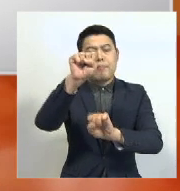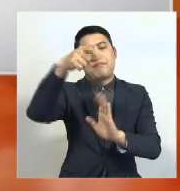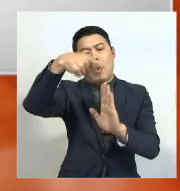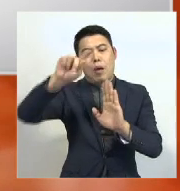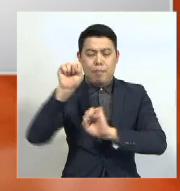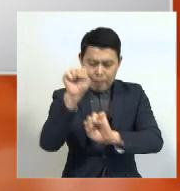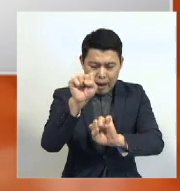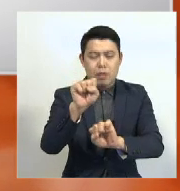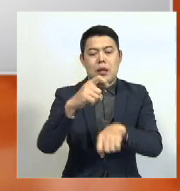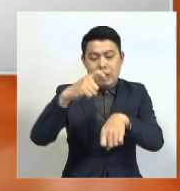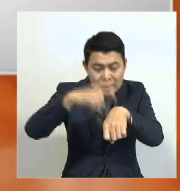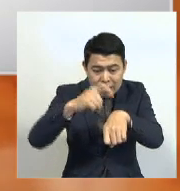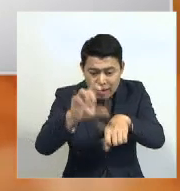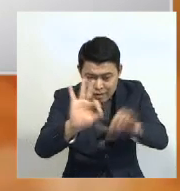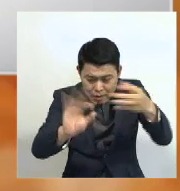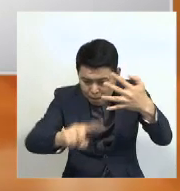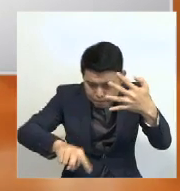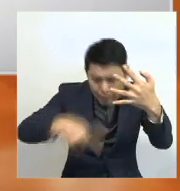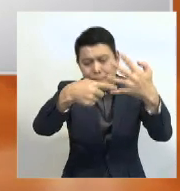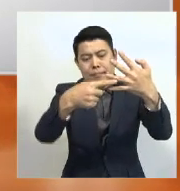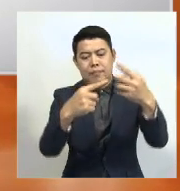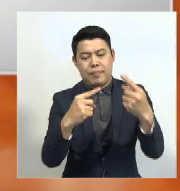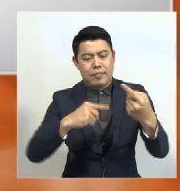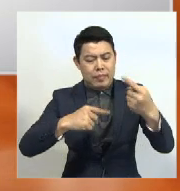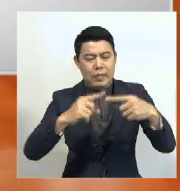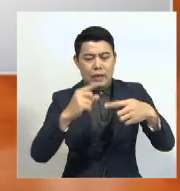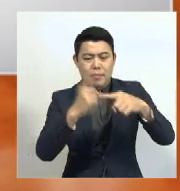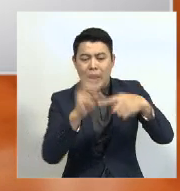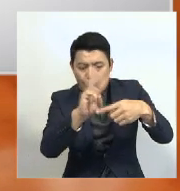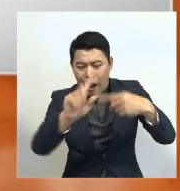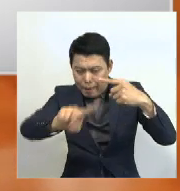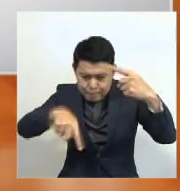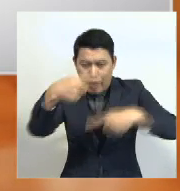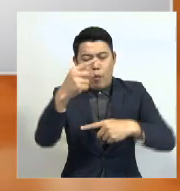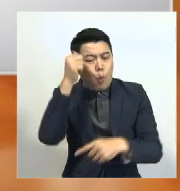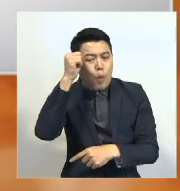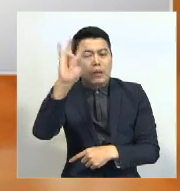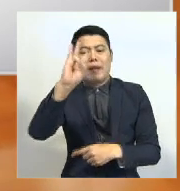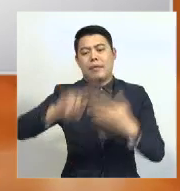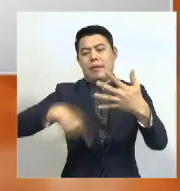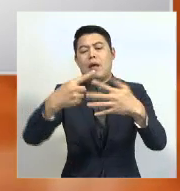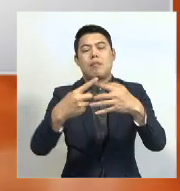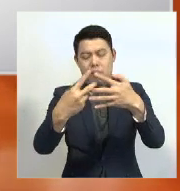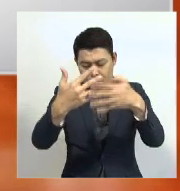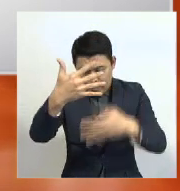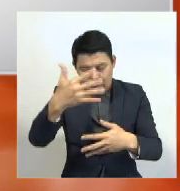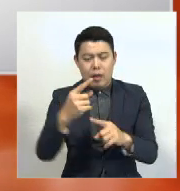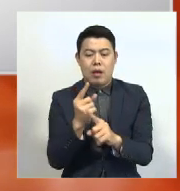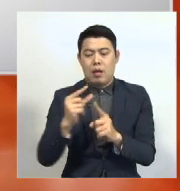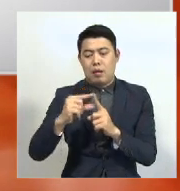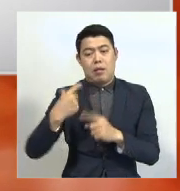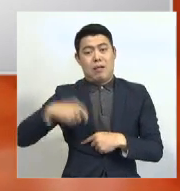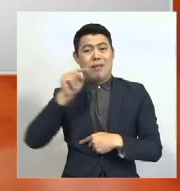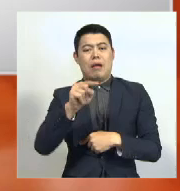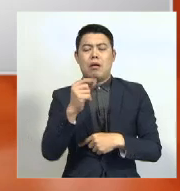กษาเพื่อเลื่อนรายชื่อส.ส.ลำดับถัดไปแทนตำแหน่งที่ว่างลงภายใน7 วันแต่ในการคำพิพาก